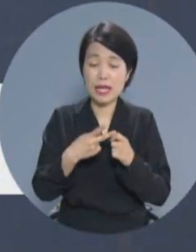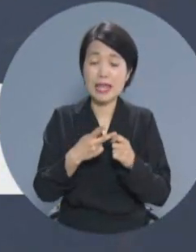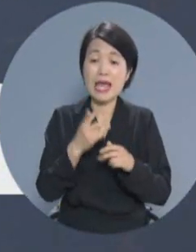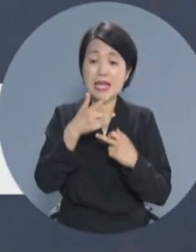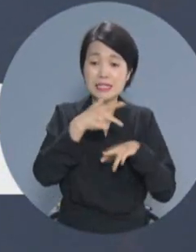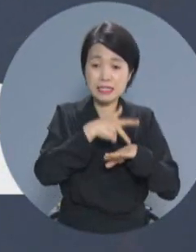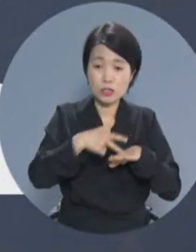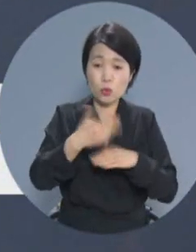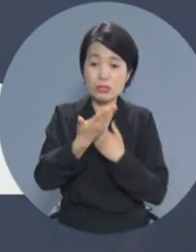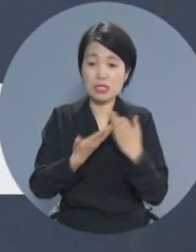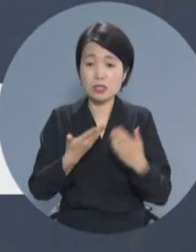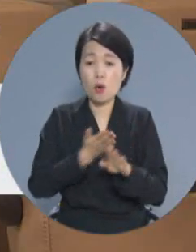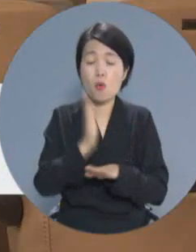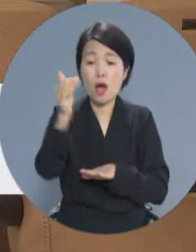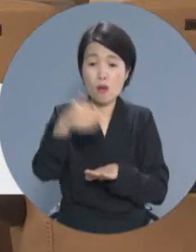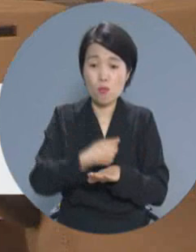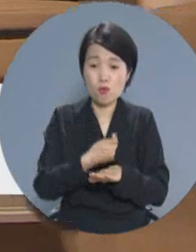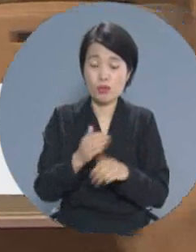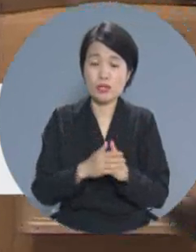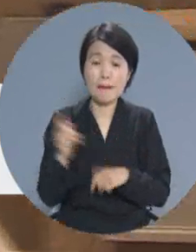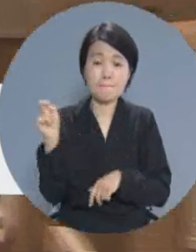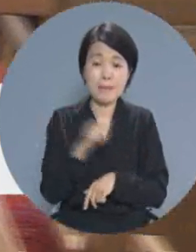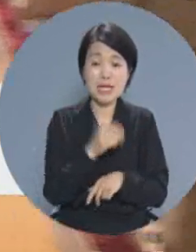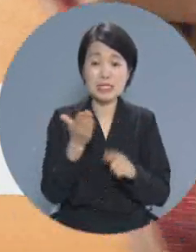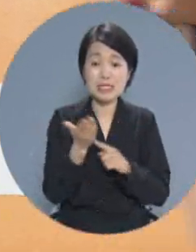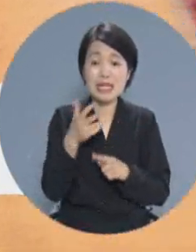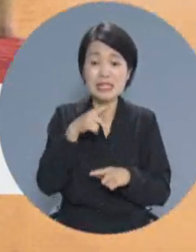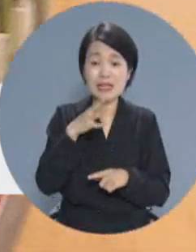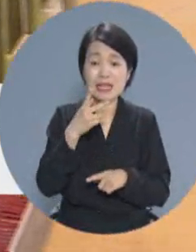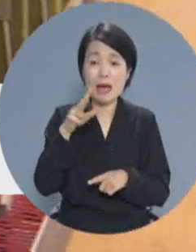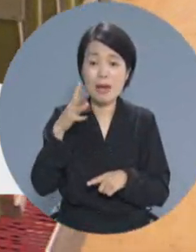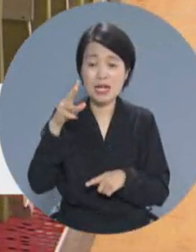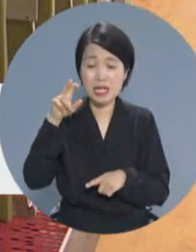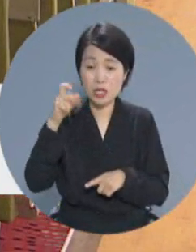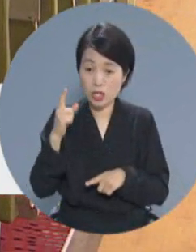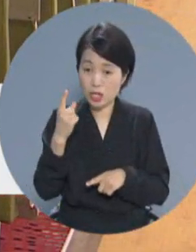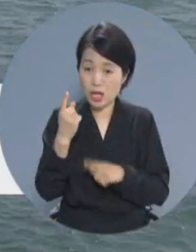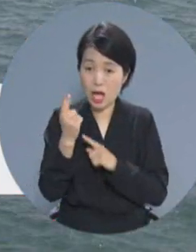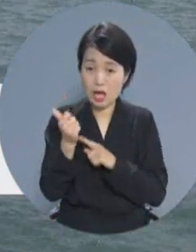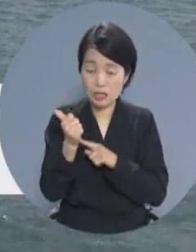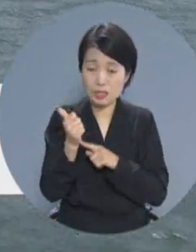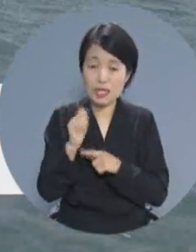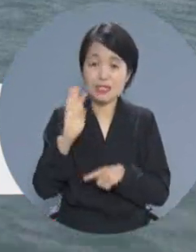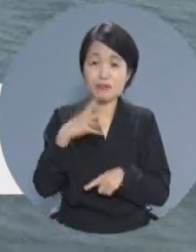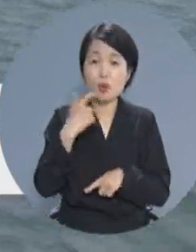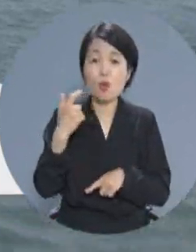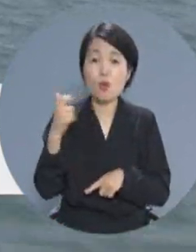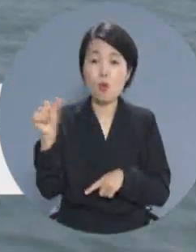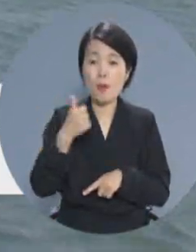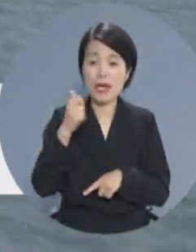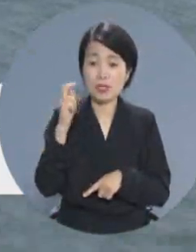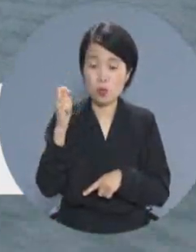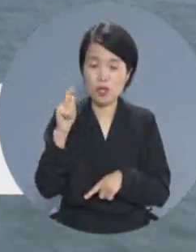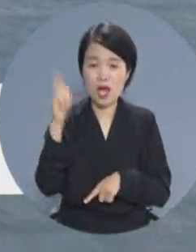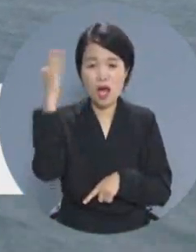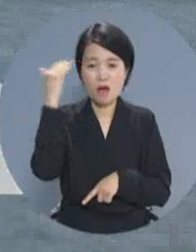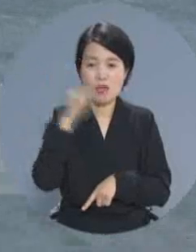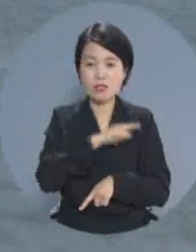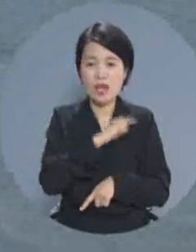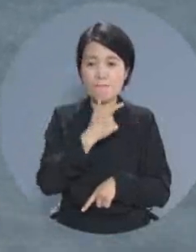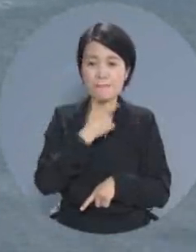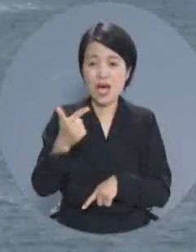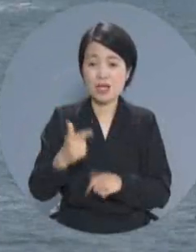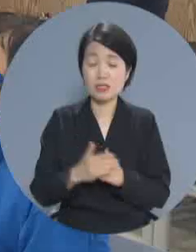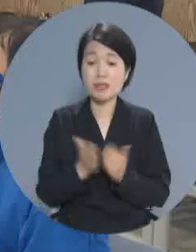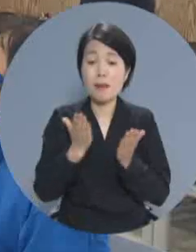진도 제주를 왕복 운항하는 초쾌속선 산타모니카호는 3,500톤급으로 국내 최대 규모입니다.